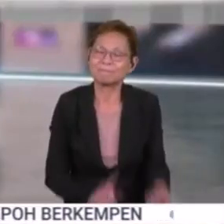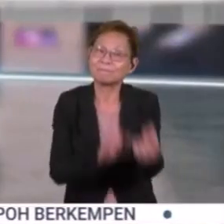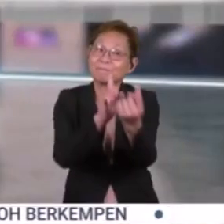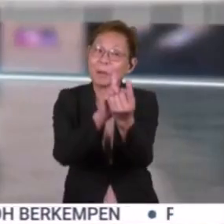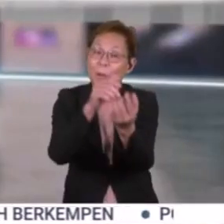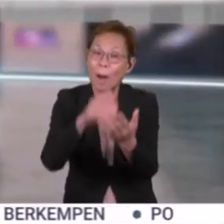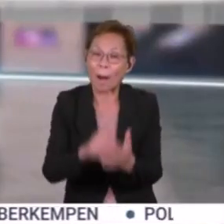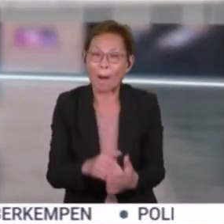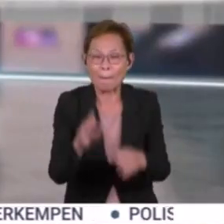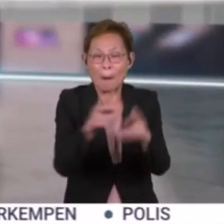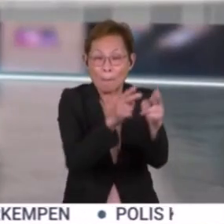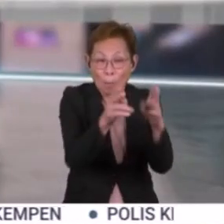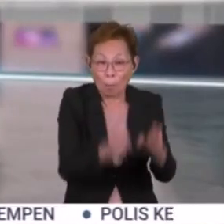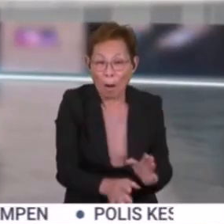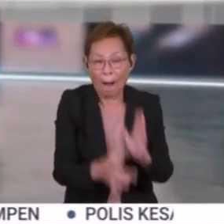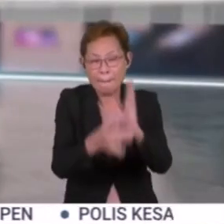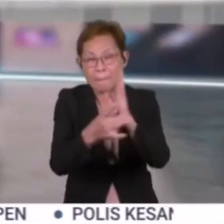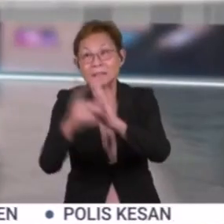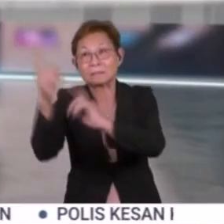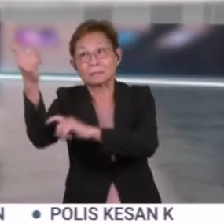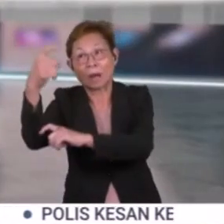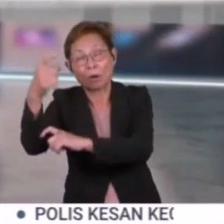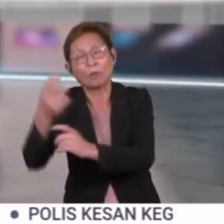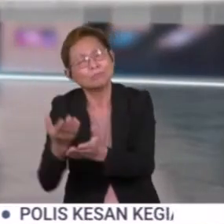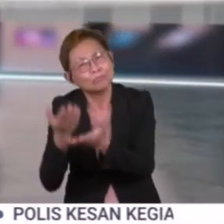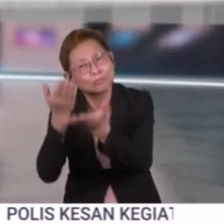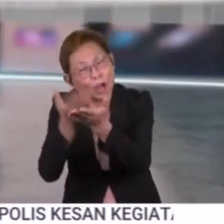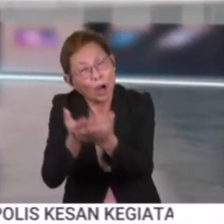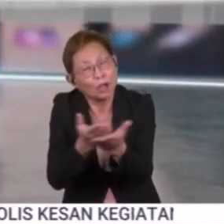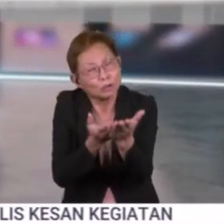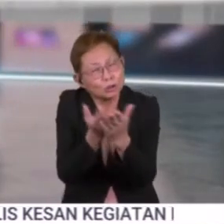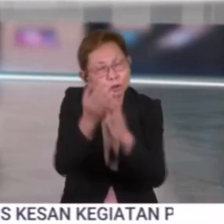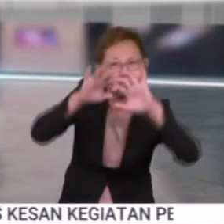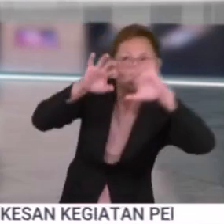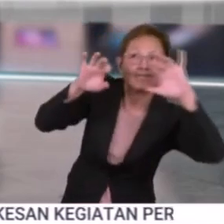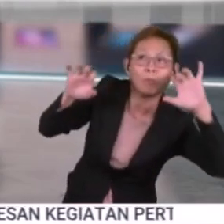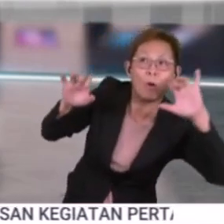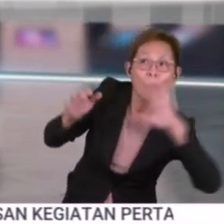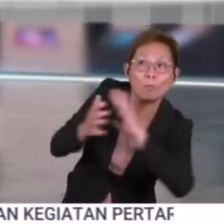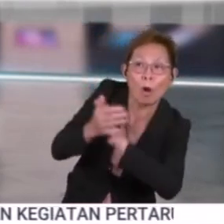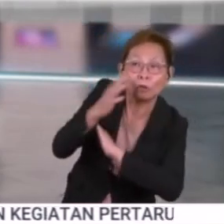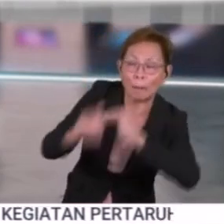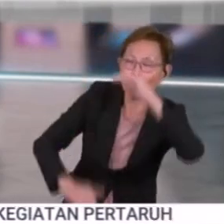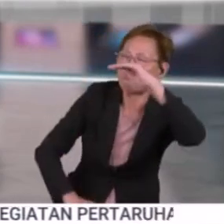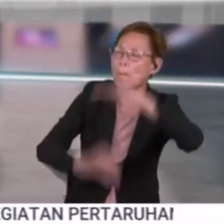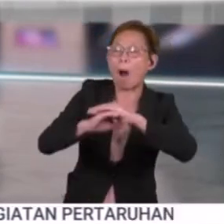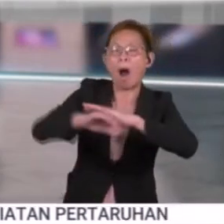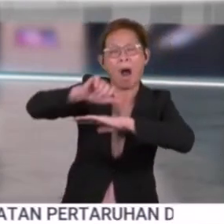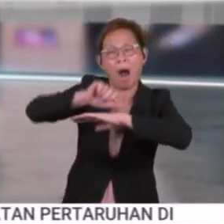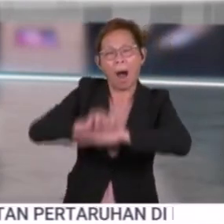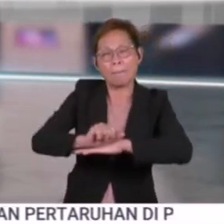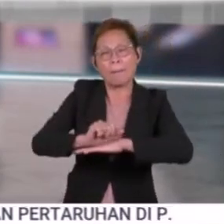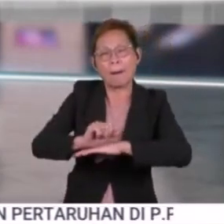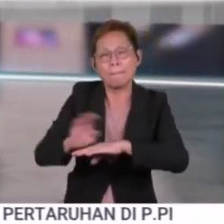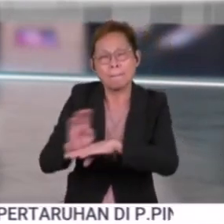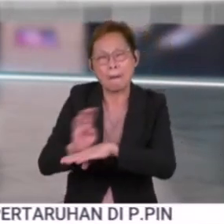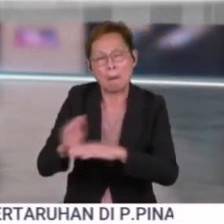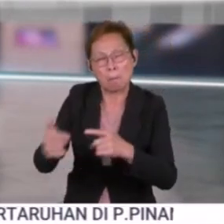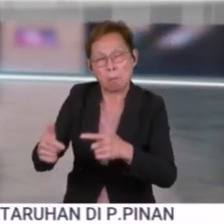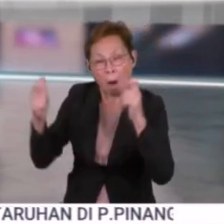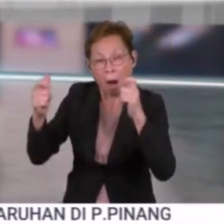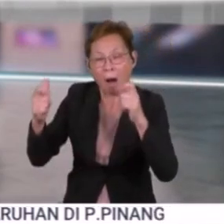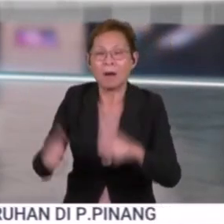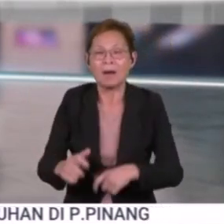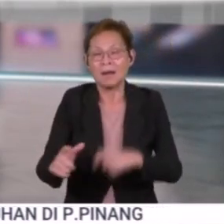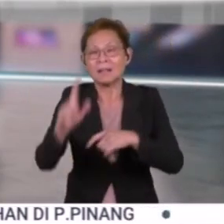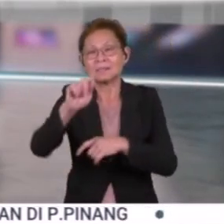Bertemu kembali, pemain industri minyak sawit disaran terus meneroka potensi serta memaksimumkan amalan pengoperasian mapan.